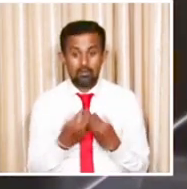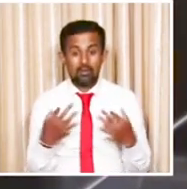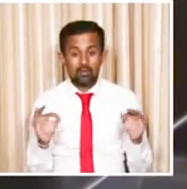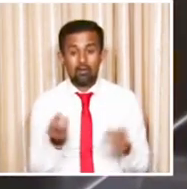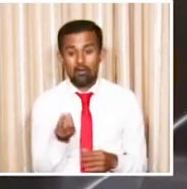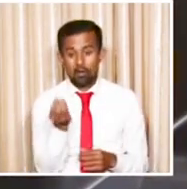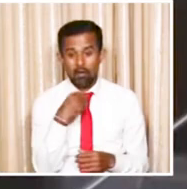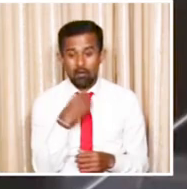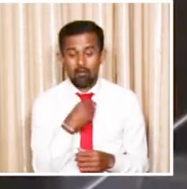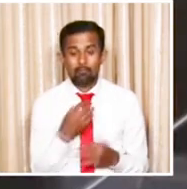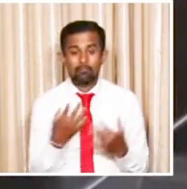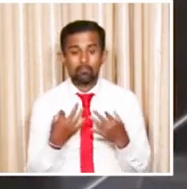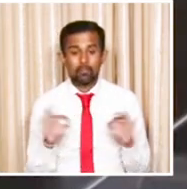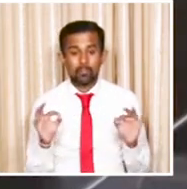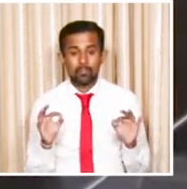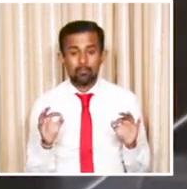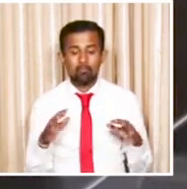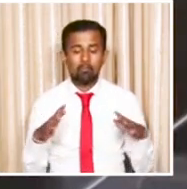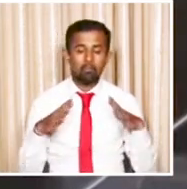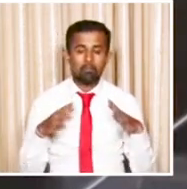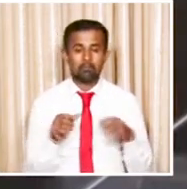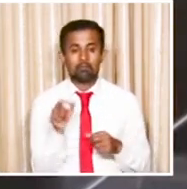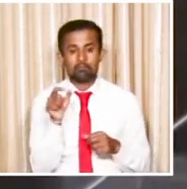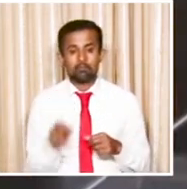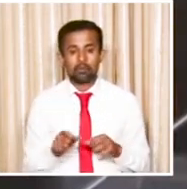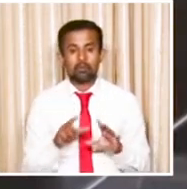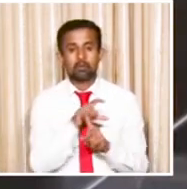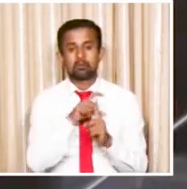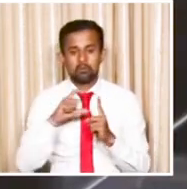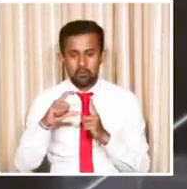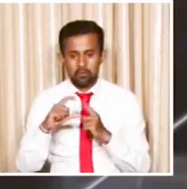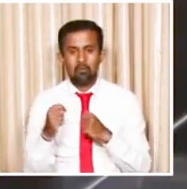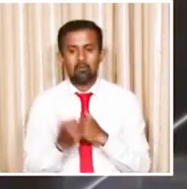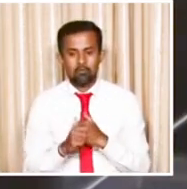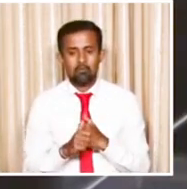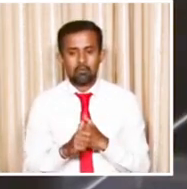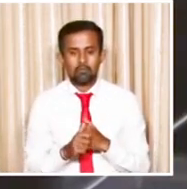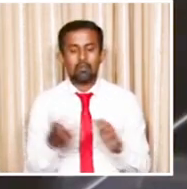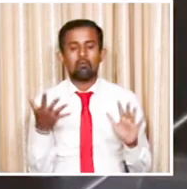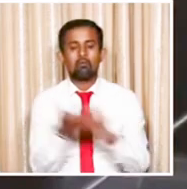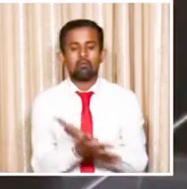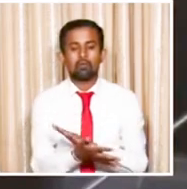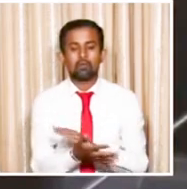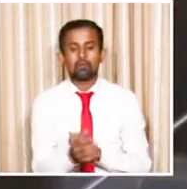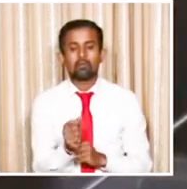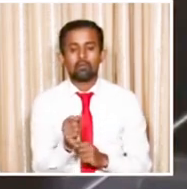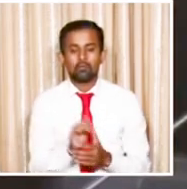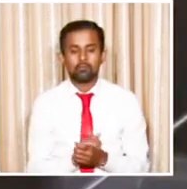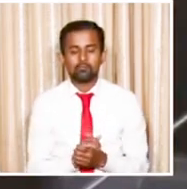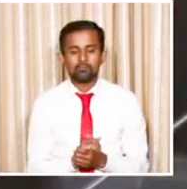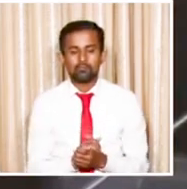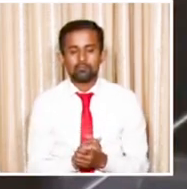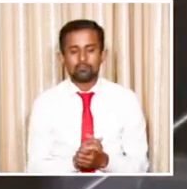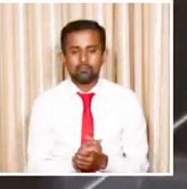කන එහෙම නැත්තම් නිකමුන්ගේ සංස්කෘතිය තමයි නිර්මාණය වුනේ මෙතන වැරද්ද වුනේ එක තැනක විතරක් නෙවෙයි